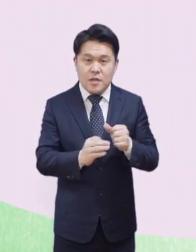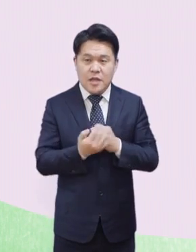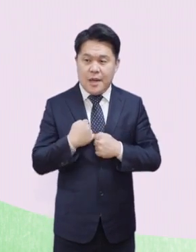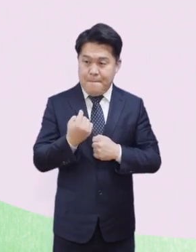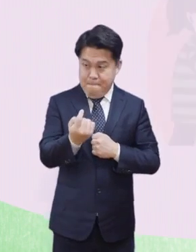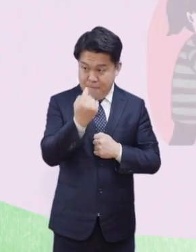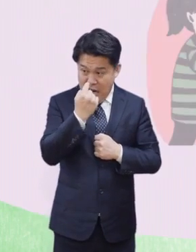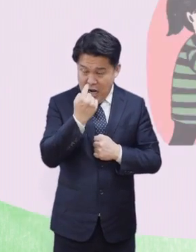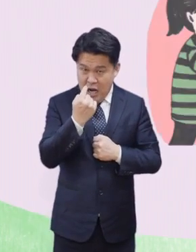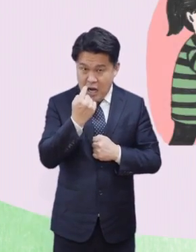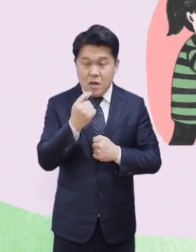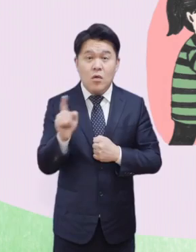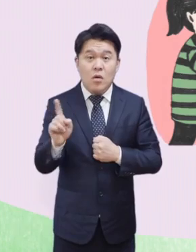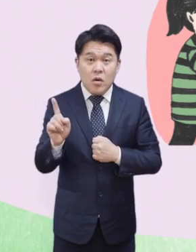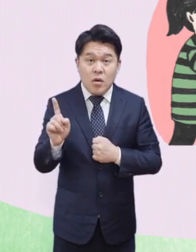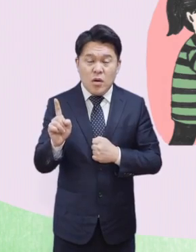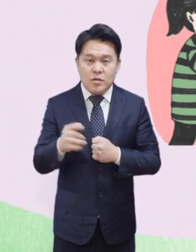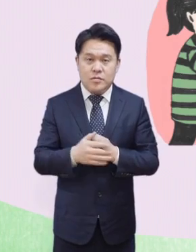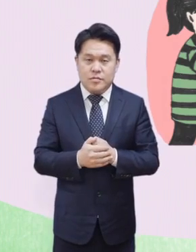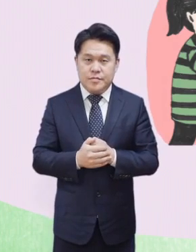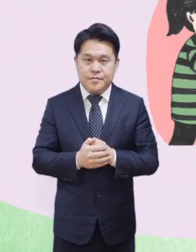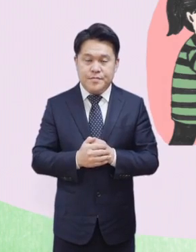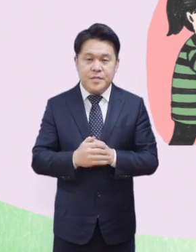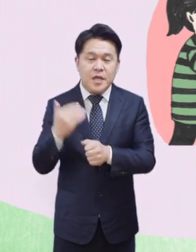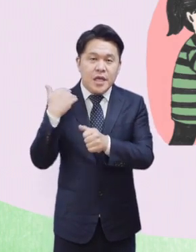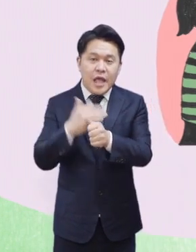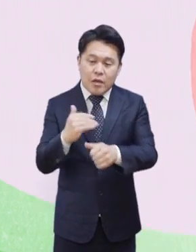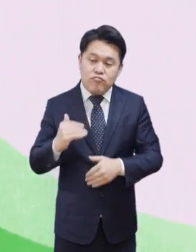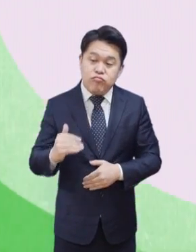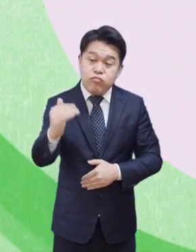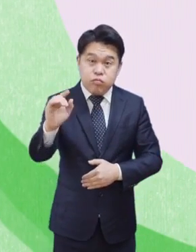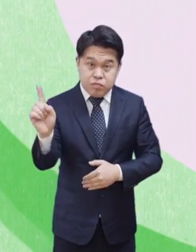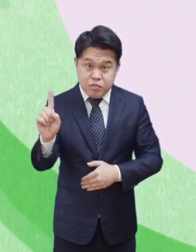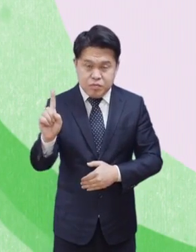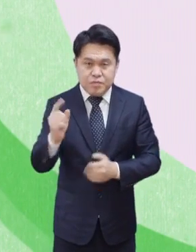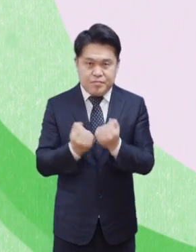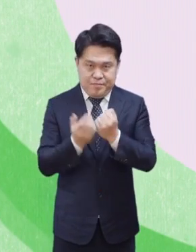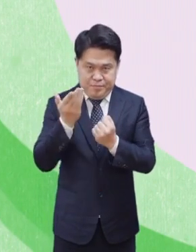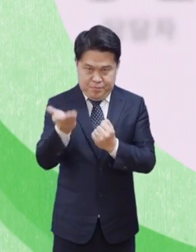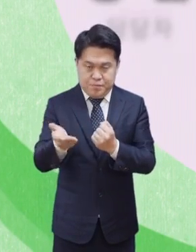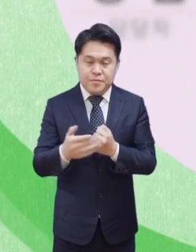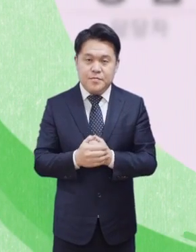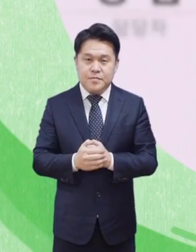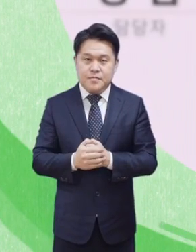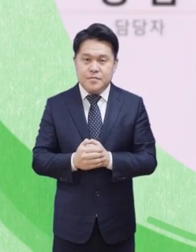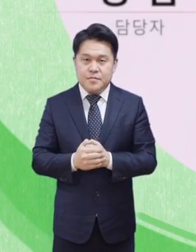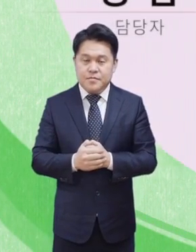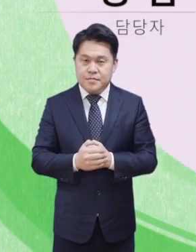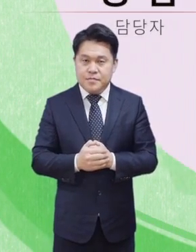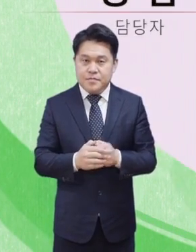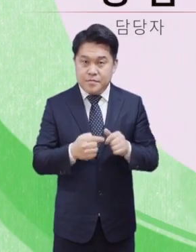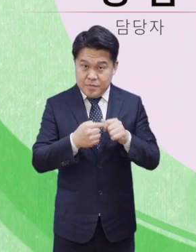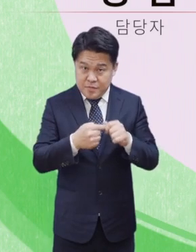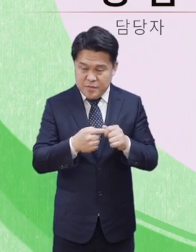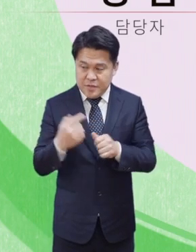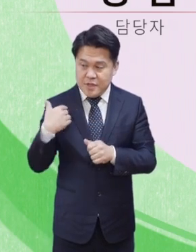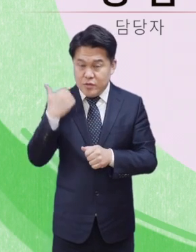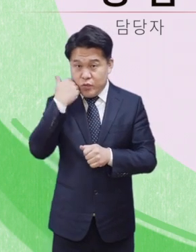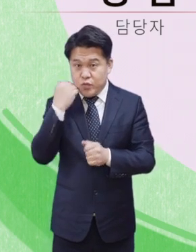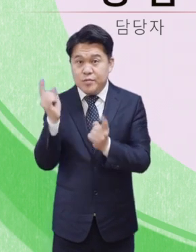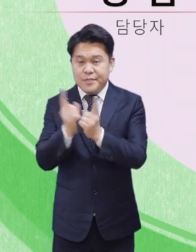만약에 5가지 경우 중에 한 가지라도 해당된다면 다음과 같은 순서로 해고됩니다.